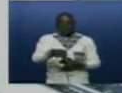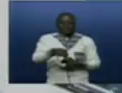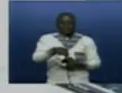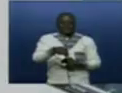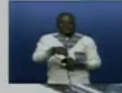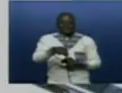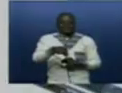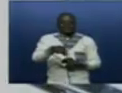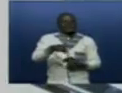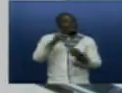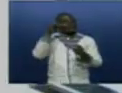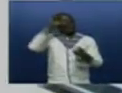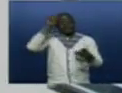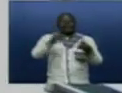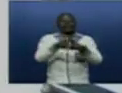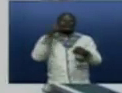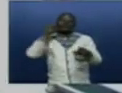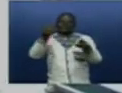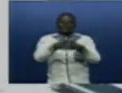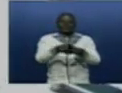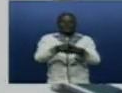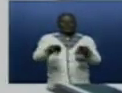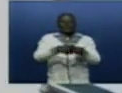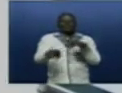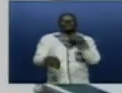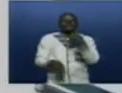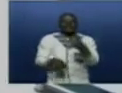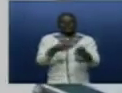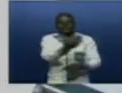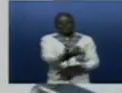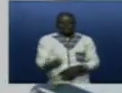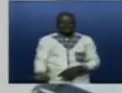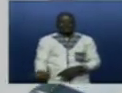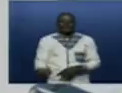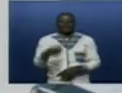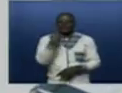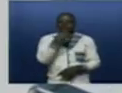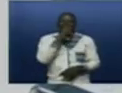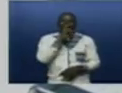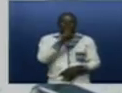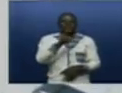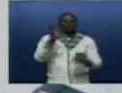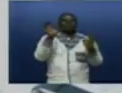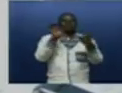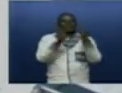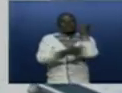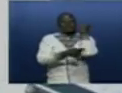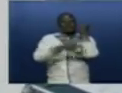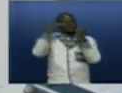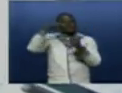nos frères, nos sœurs, comme je l'ai dit, nos enfants qui sont tentés par cet